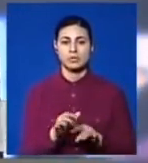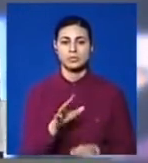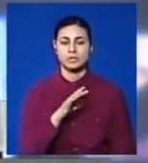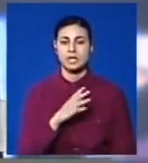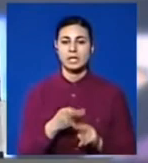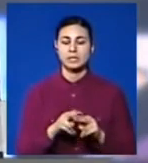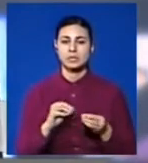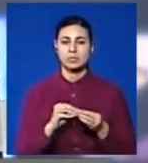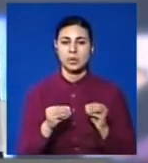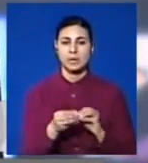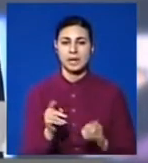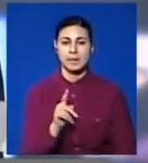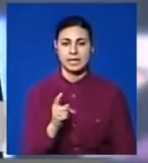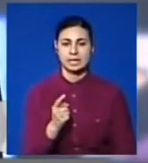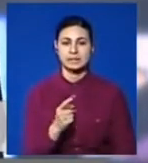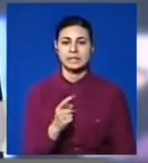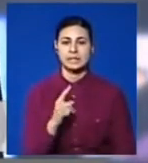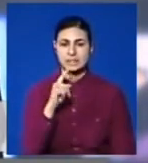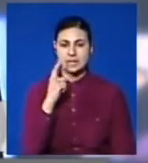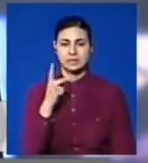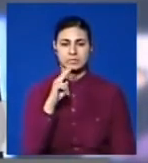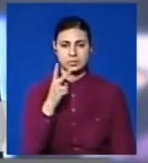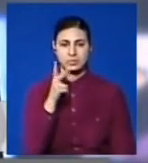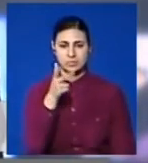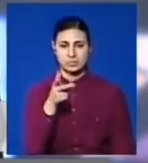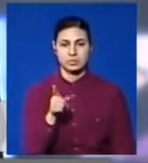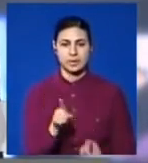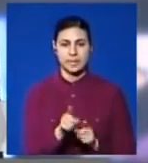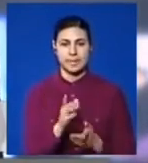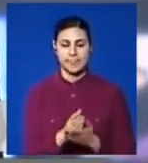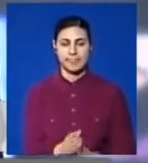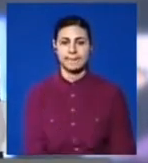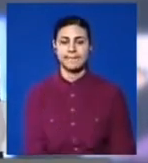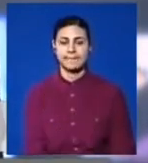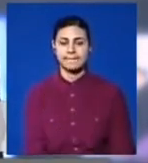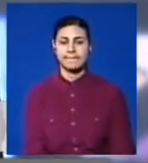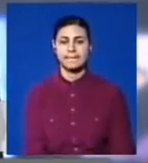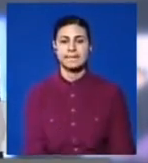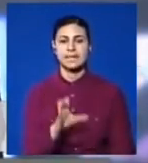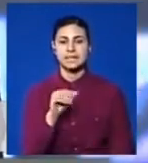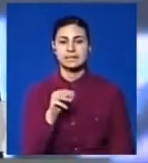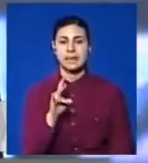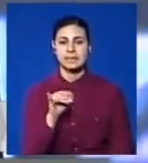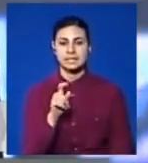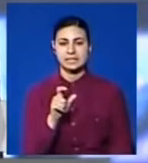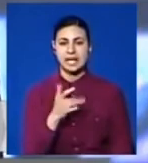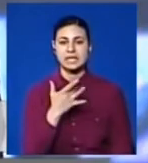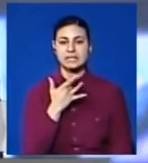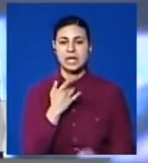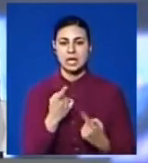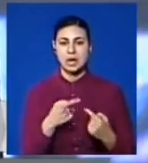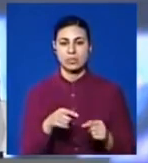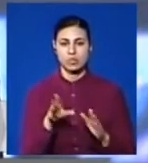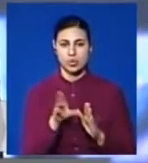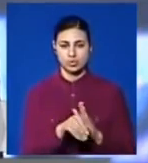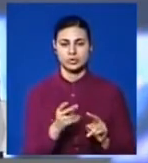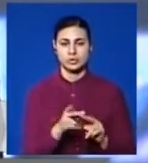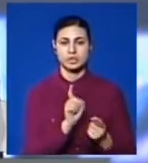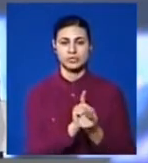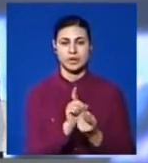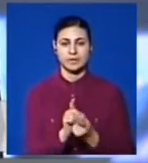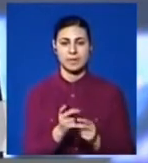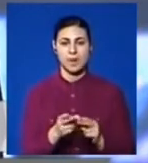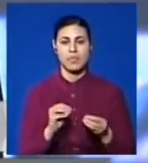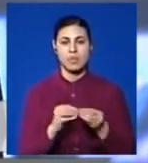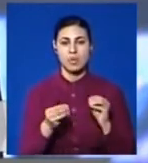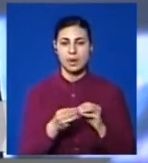ხარვეზები, რასაც არაერთი წელია ვსაუბრობთ. ხათუნა სამნიძე საკრებულოში თითქმის ყოველ ხდომაზე აწყდება ამ პრობლემას, იმიტომ